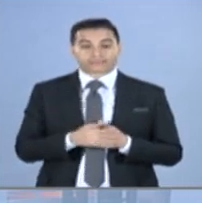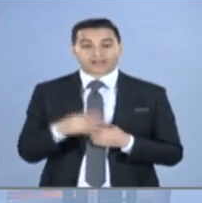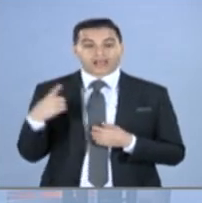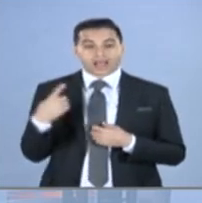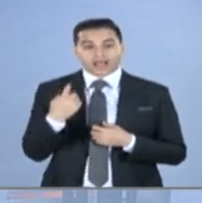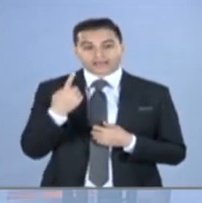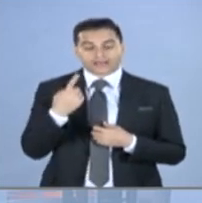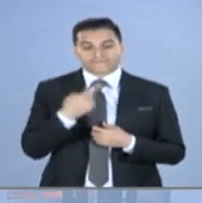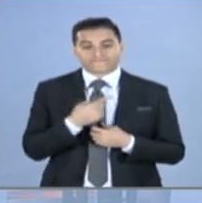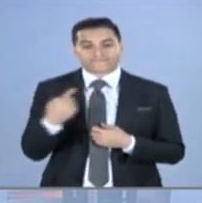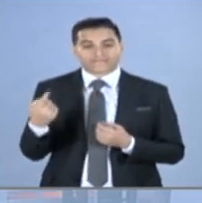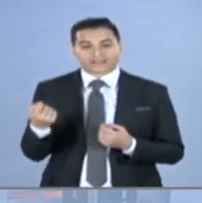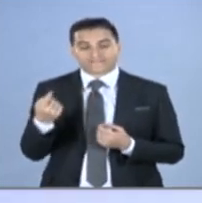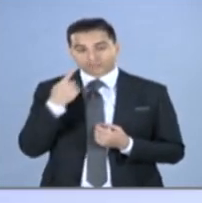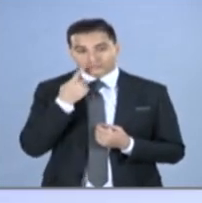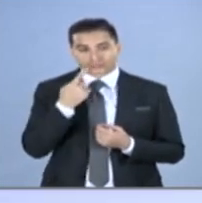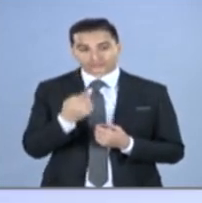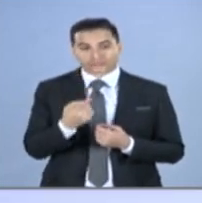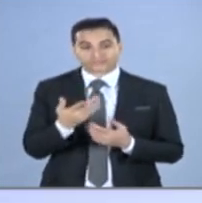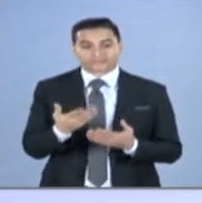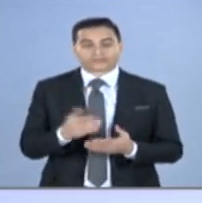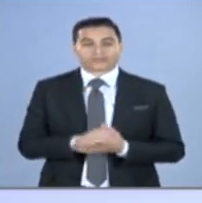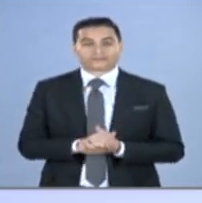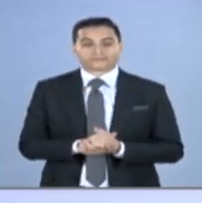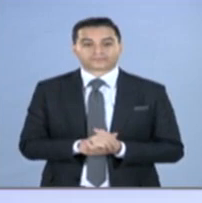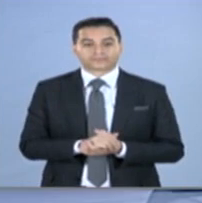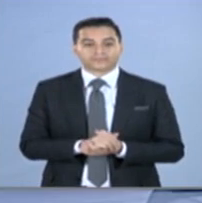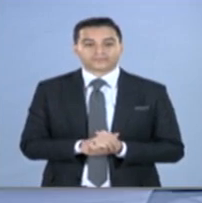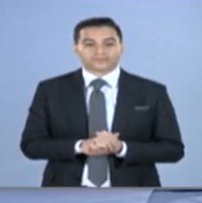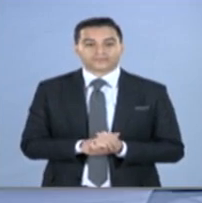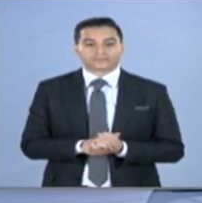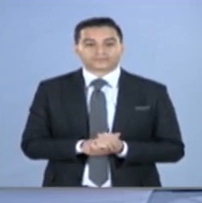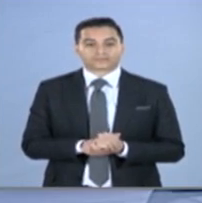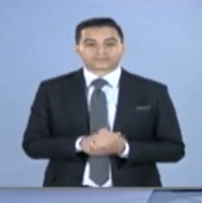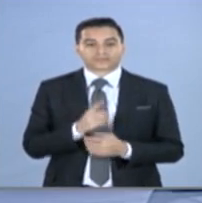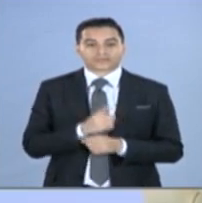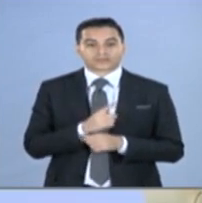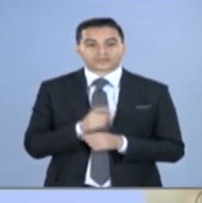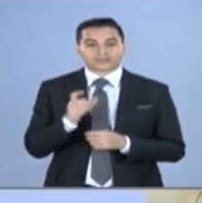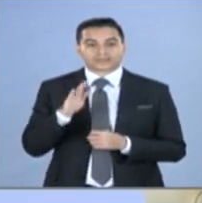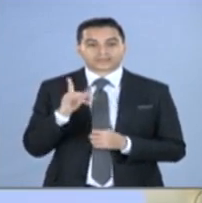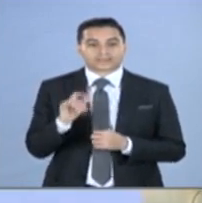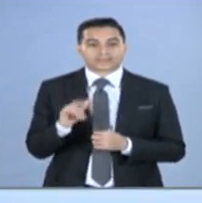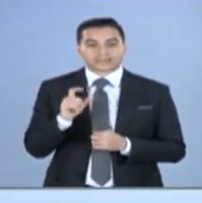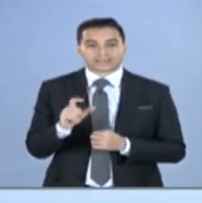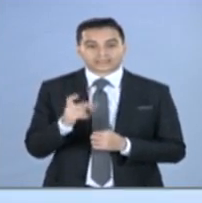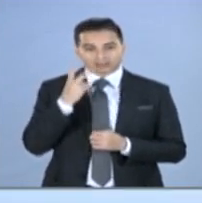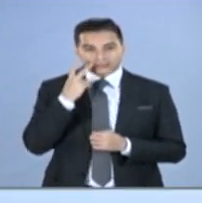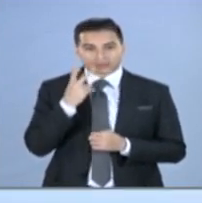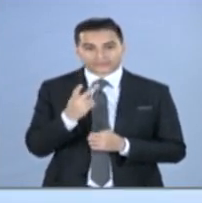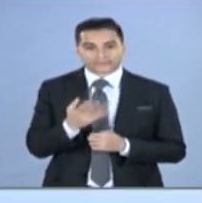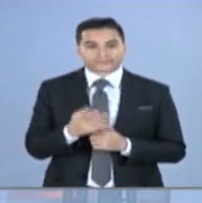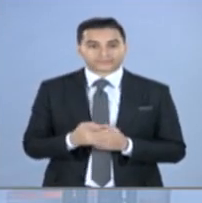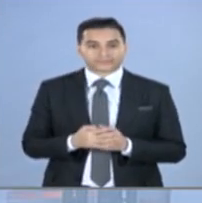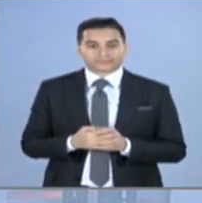هدف بلا مقابل لعيلة مسيحة. مدام نسرين ومدام ناهد، مدام